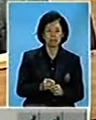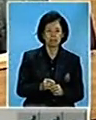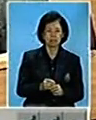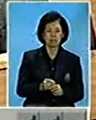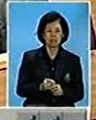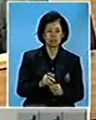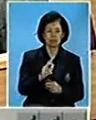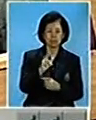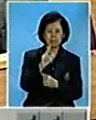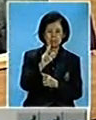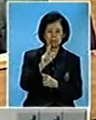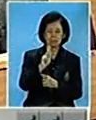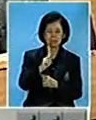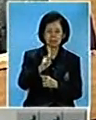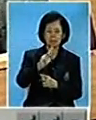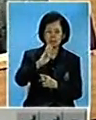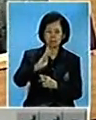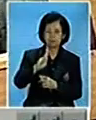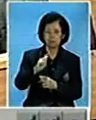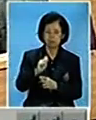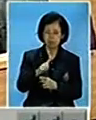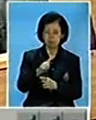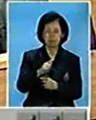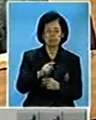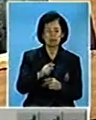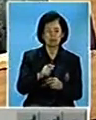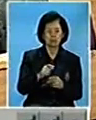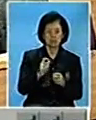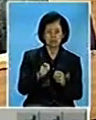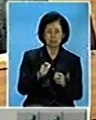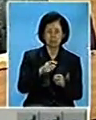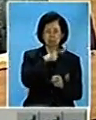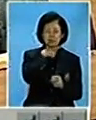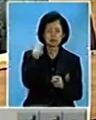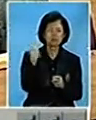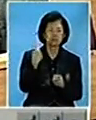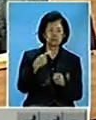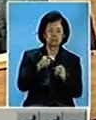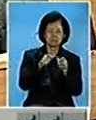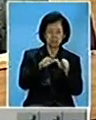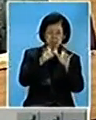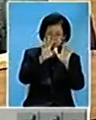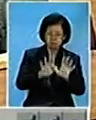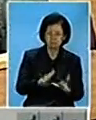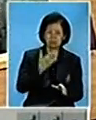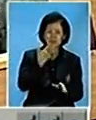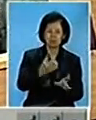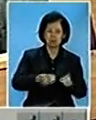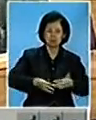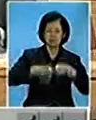ขบฏระวางโทษประหารชีวิตหรือจำคุกตลอดชีวิตแต่สามารถที่